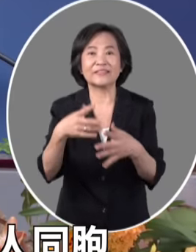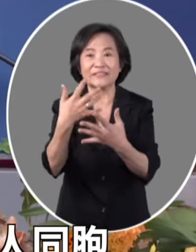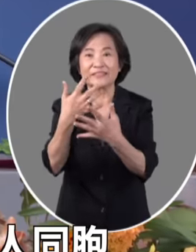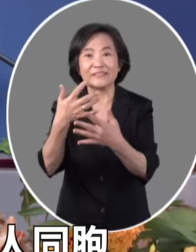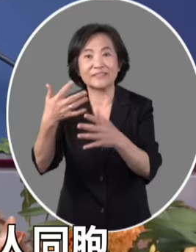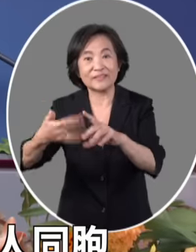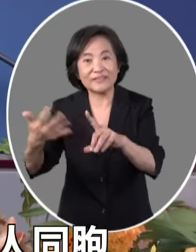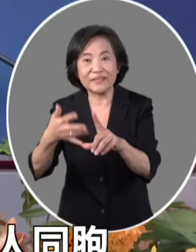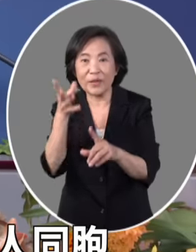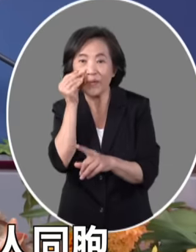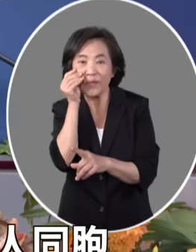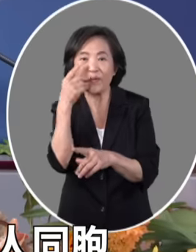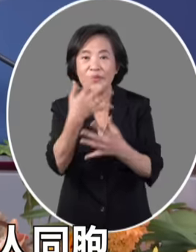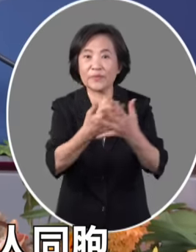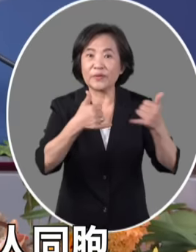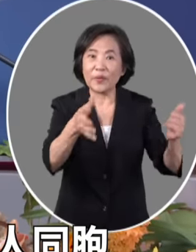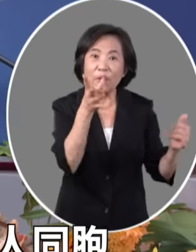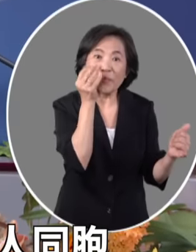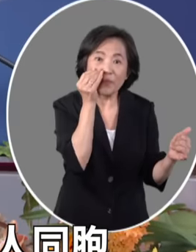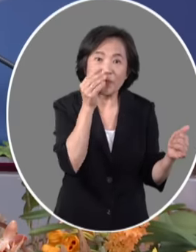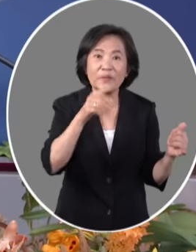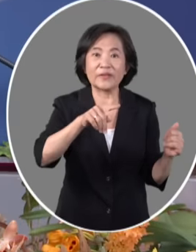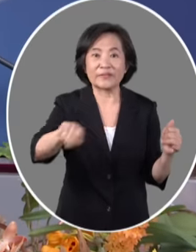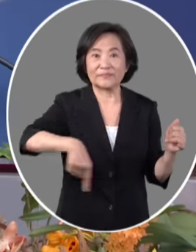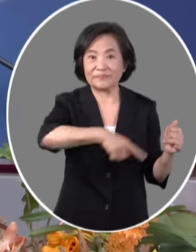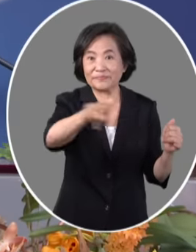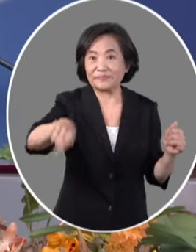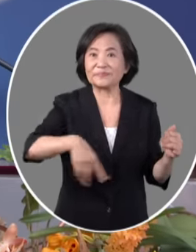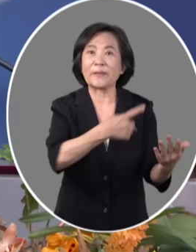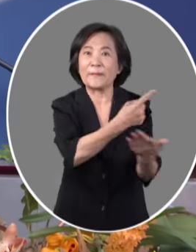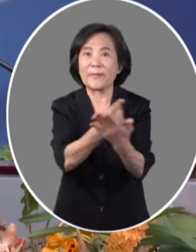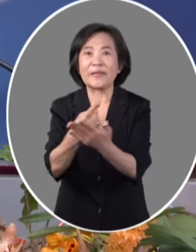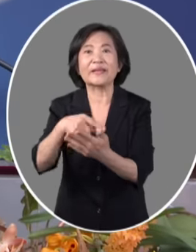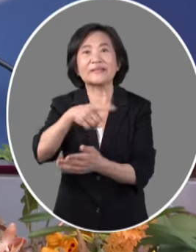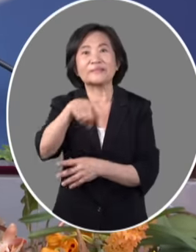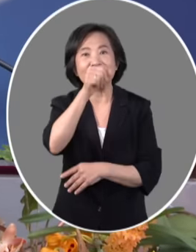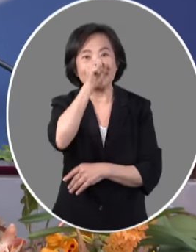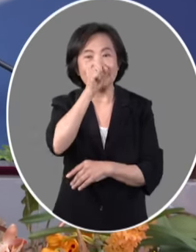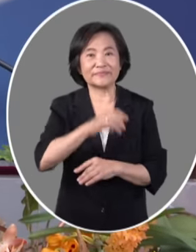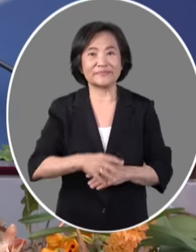和网络直播的国人同胞，大家好。